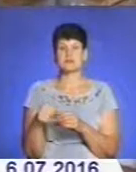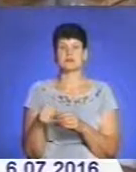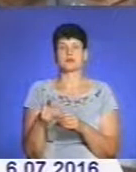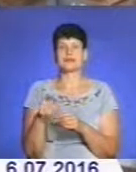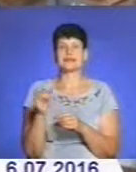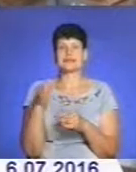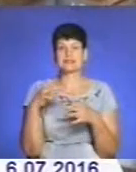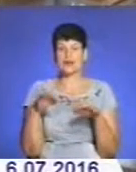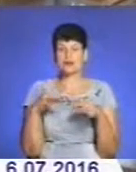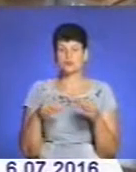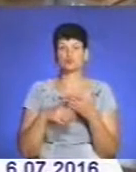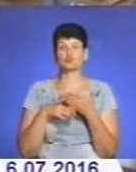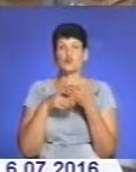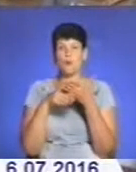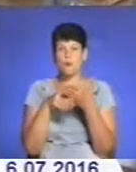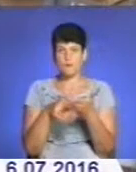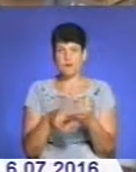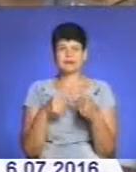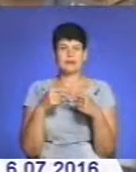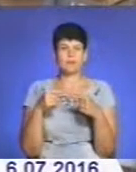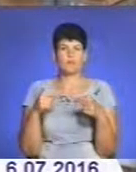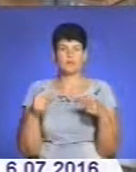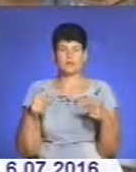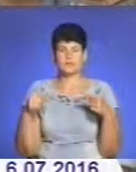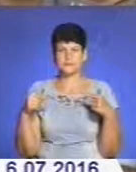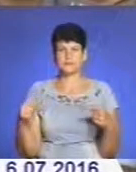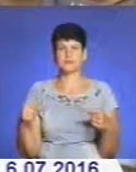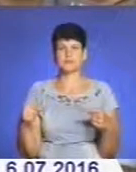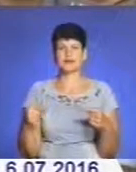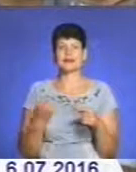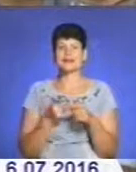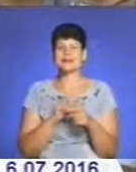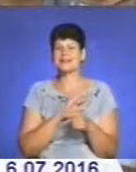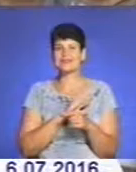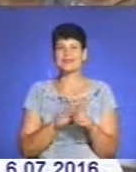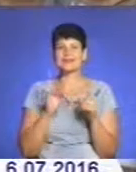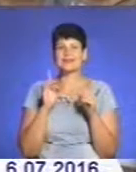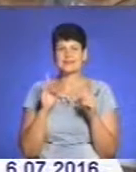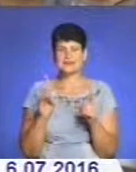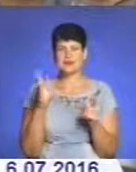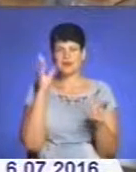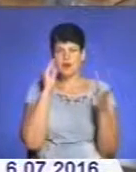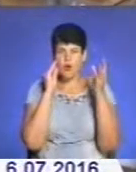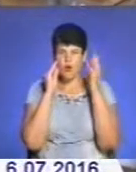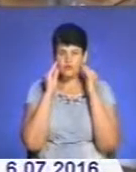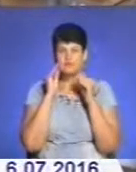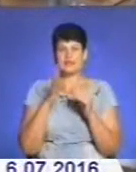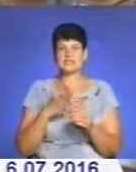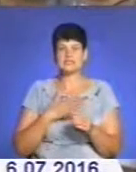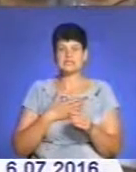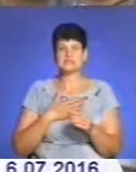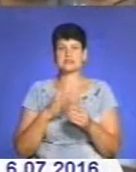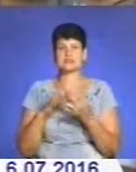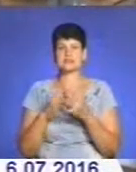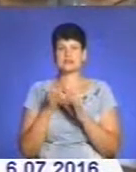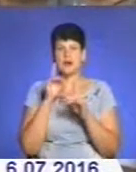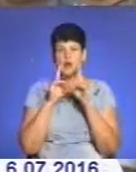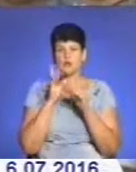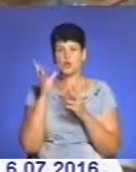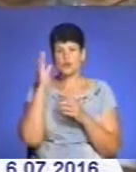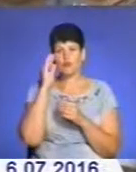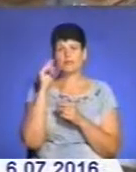транспортом допомагати всіляко, бо це ж не тільки ми, розрахунок такий, що це не тільки вона сільська рада Дедеркальська, розрахунок на те,